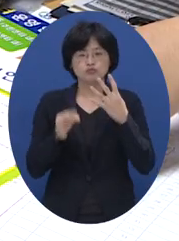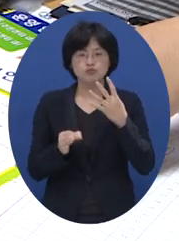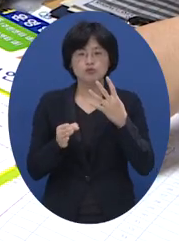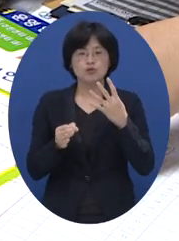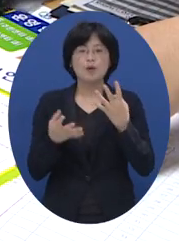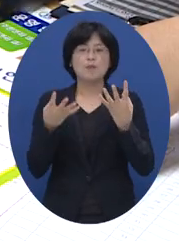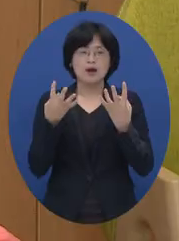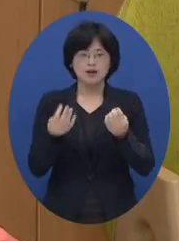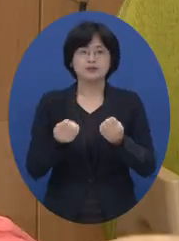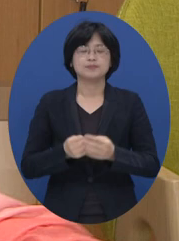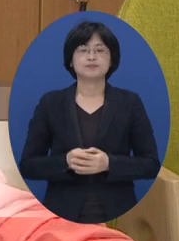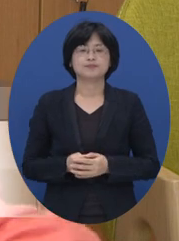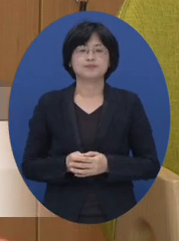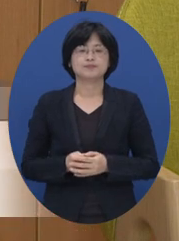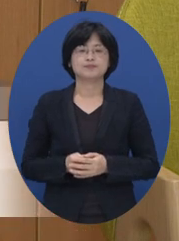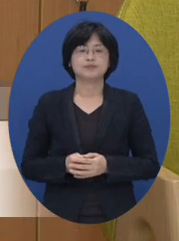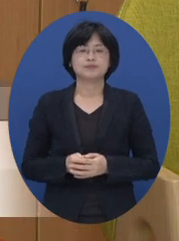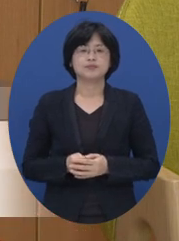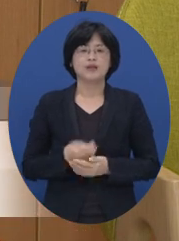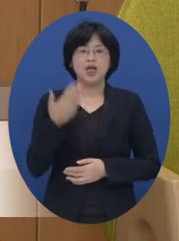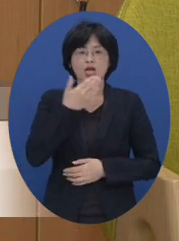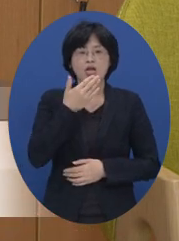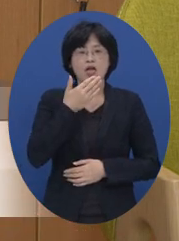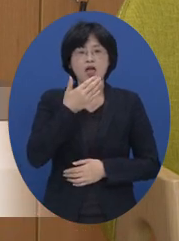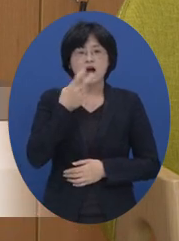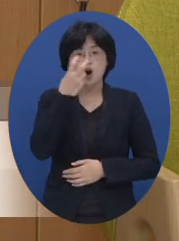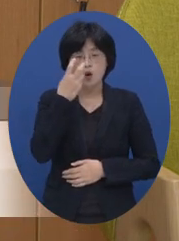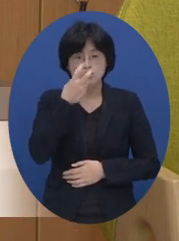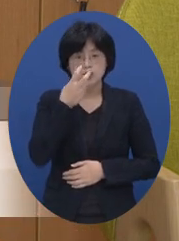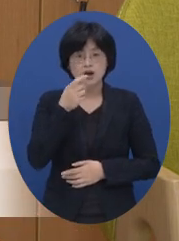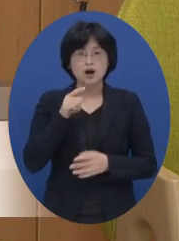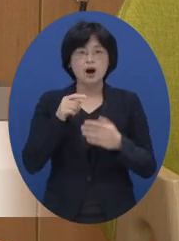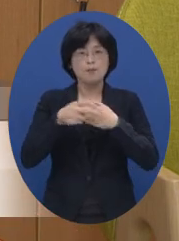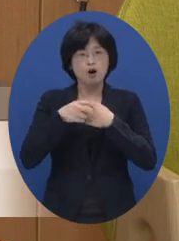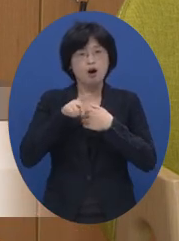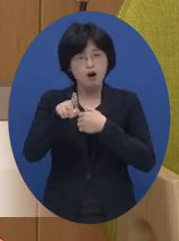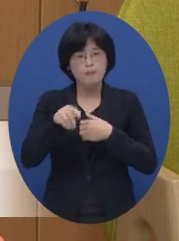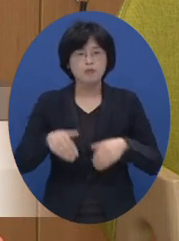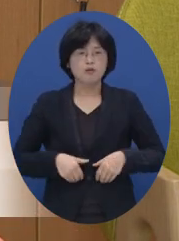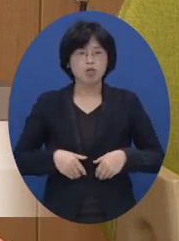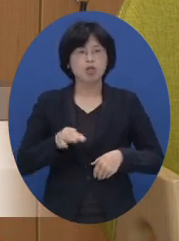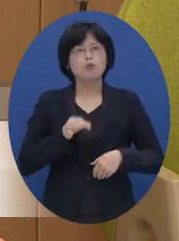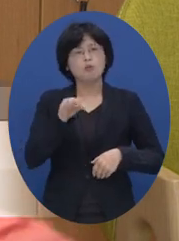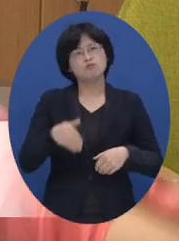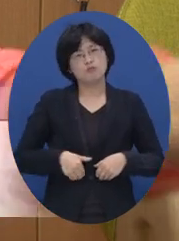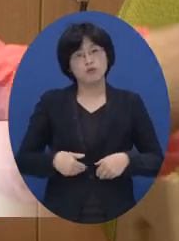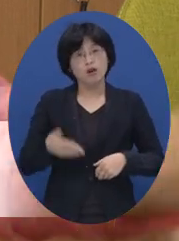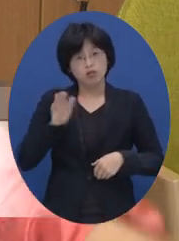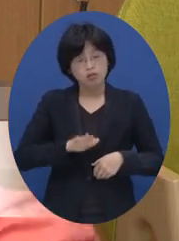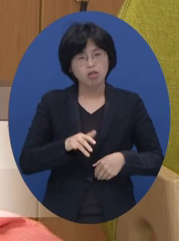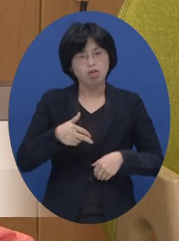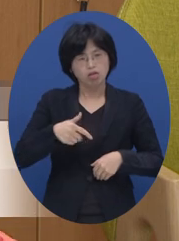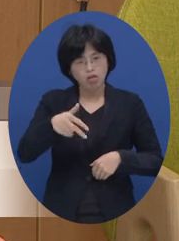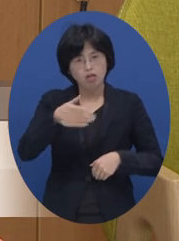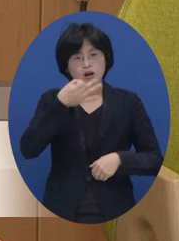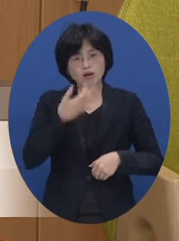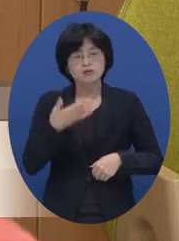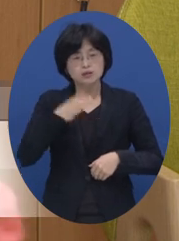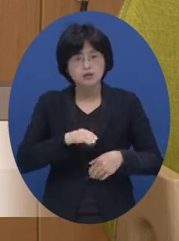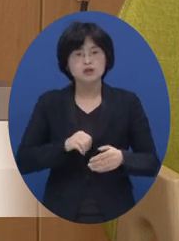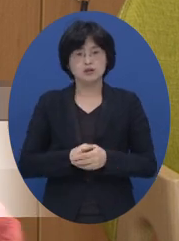않습니다. 당뇨 검사 한 번 하려도 병원에 가야 되잖아요. 병원에 가면 돈 줘야지. 걸어가야지 다리